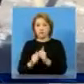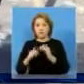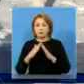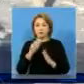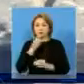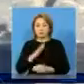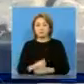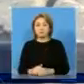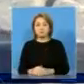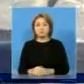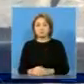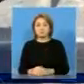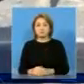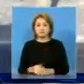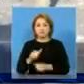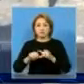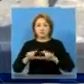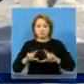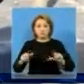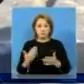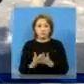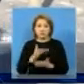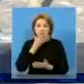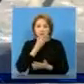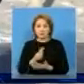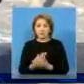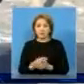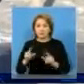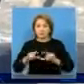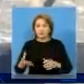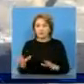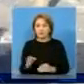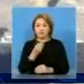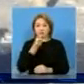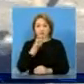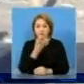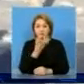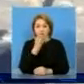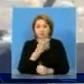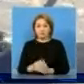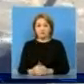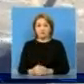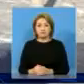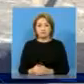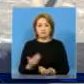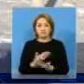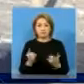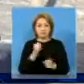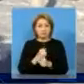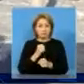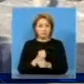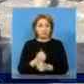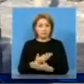жаңа бала бақша тапсырып жатыр, мектептер жақсы. Жылы бәрі осы сіздер үшін жасап жатқан нәрсе